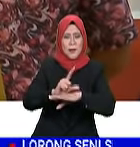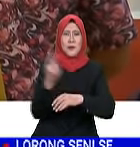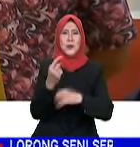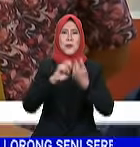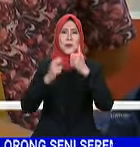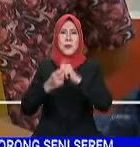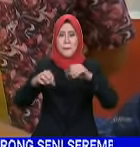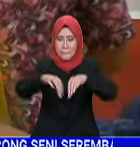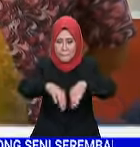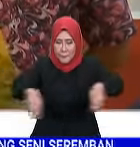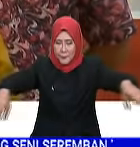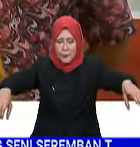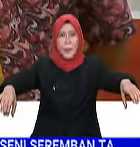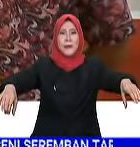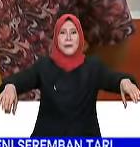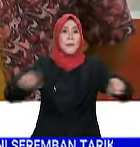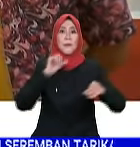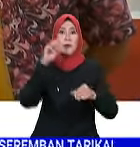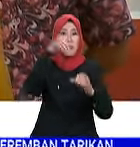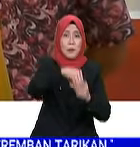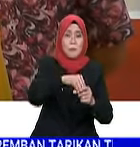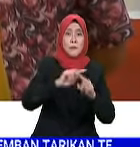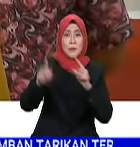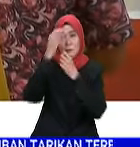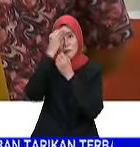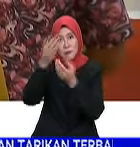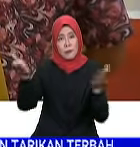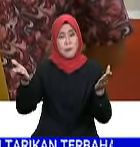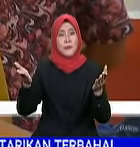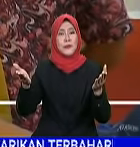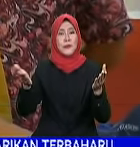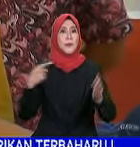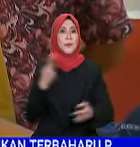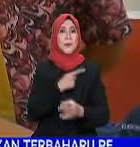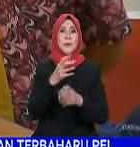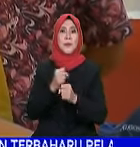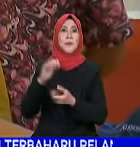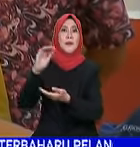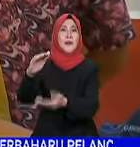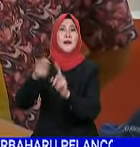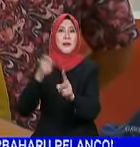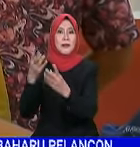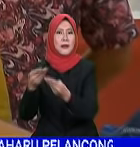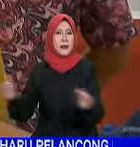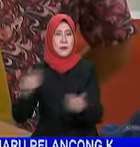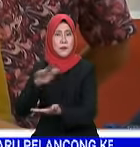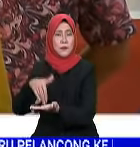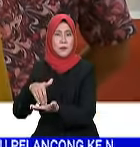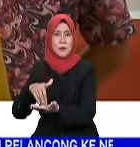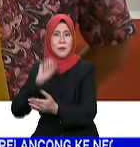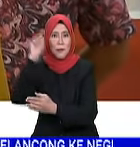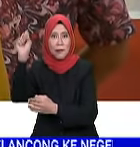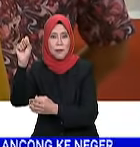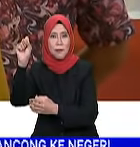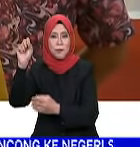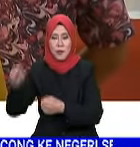paip. Bukan masalah paip itu internal saja, malahan untuk makluman kita mendapat bekalan daripada tanah besar Sabah daripada Sungai